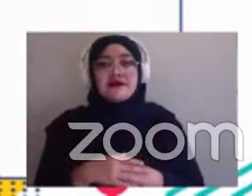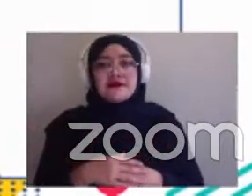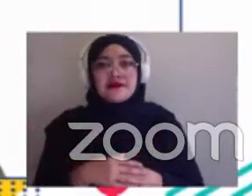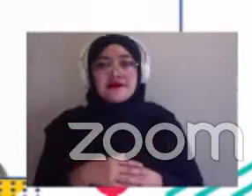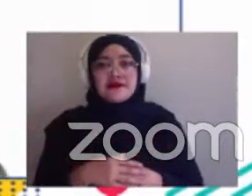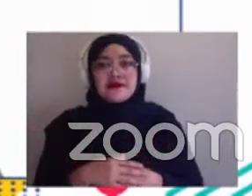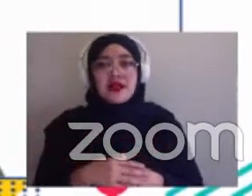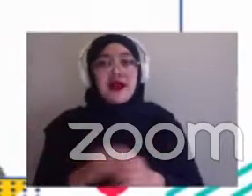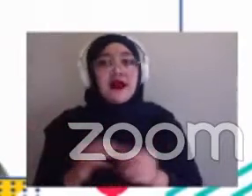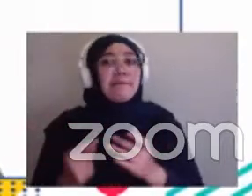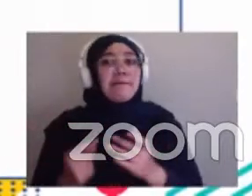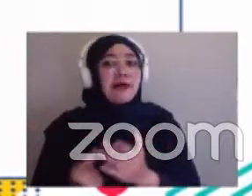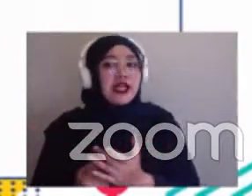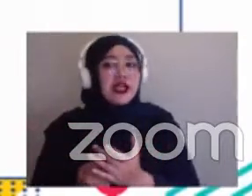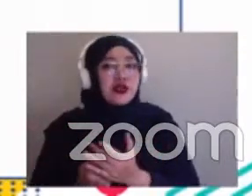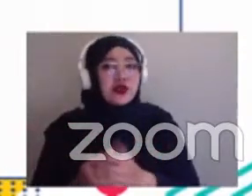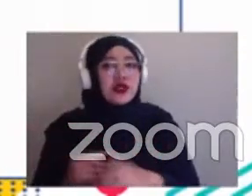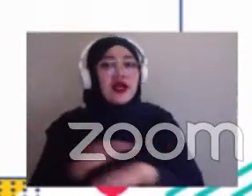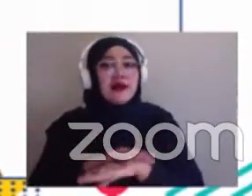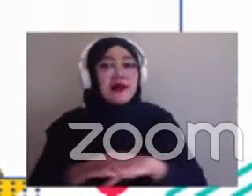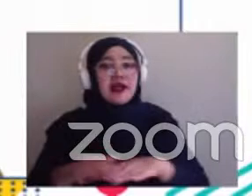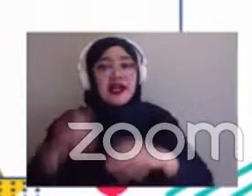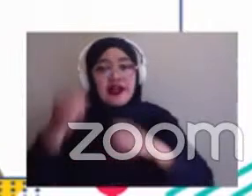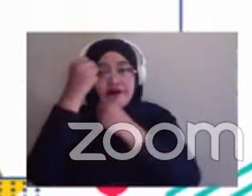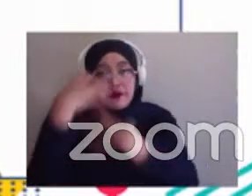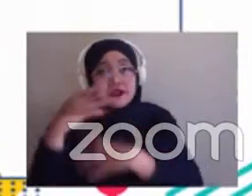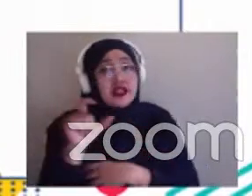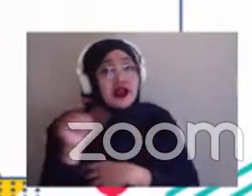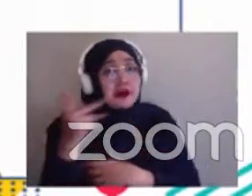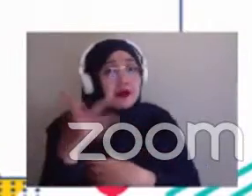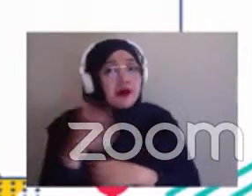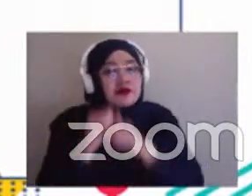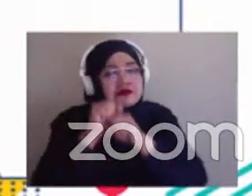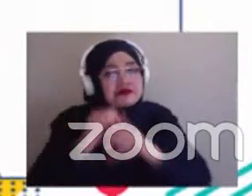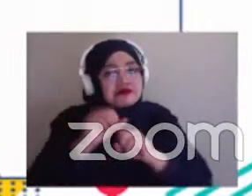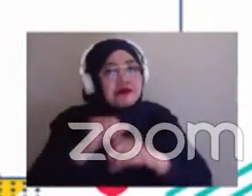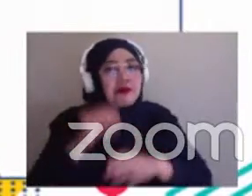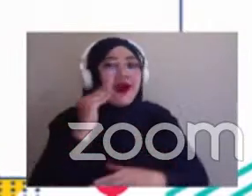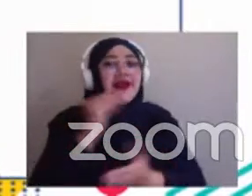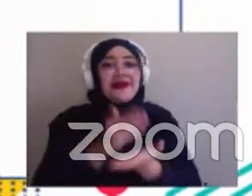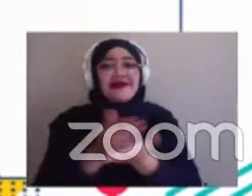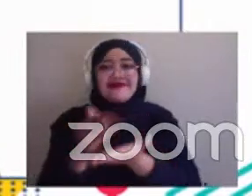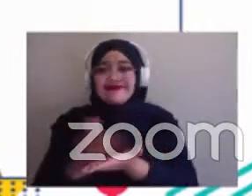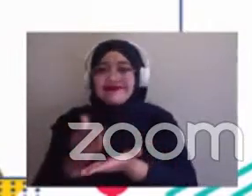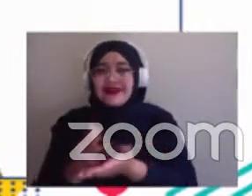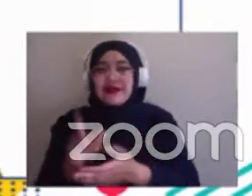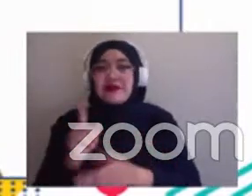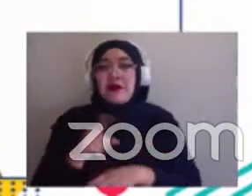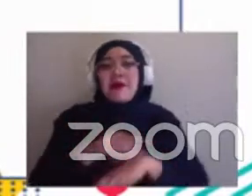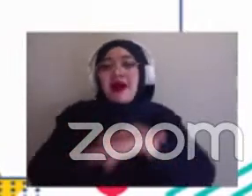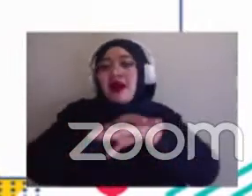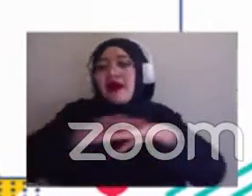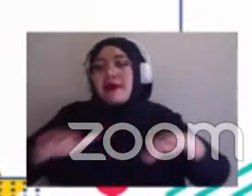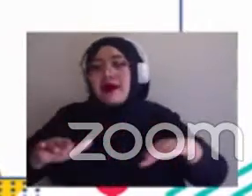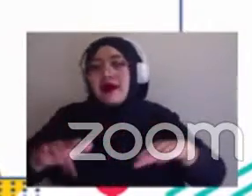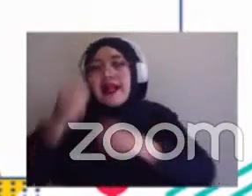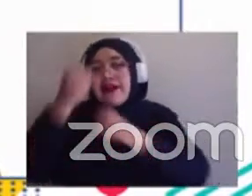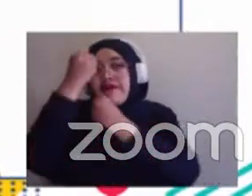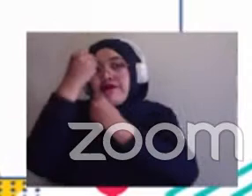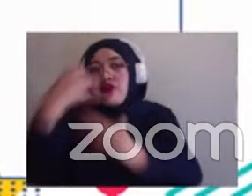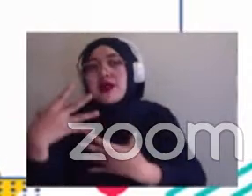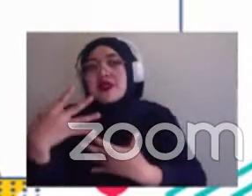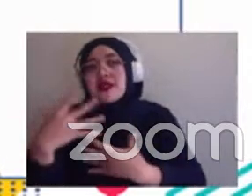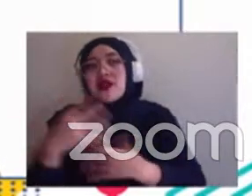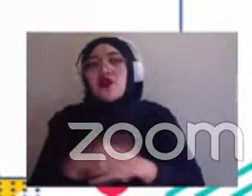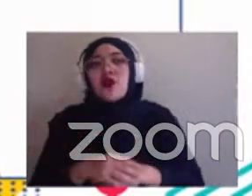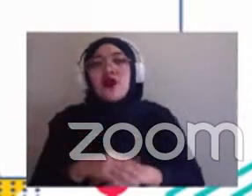melindungi keamanan informasi. Karena keamanan informasi merupakan crown jewels atau aset yang